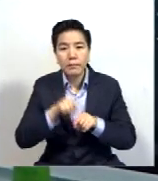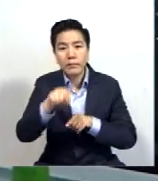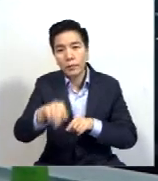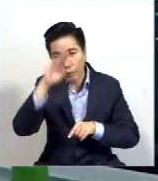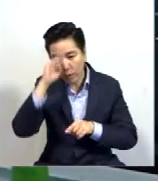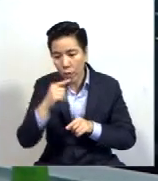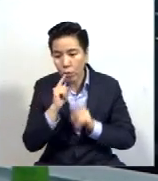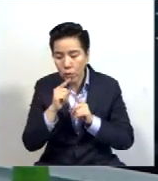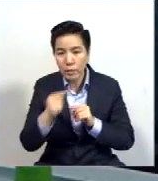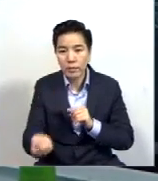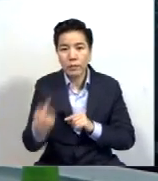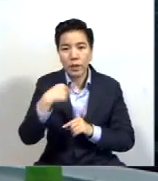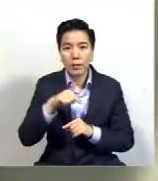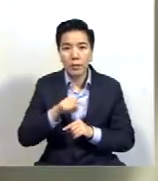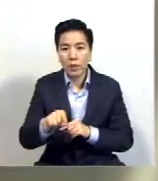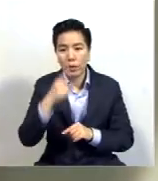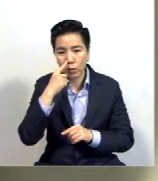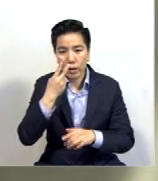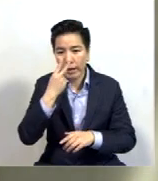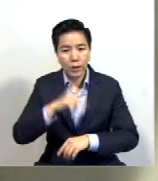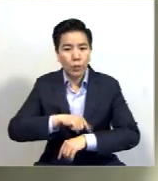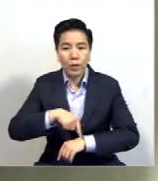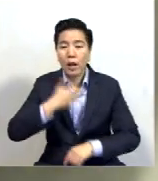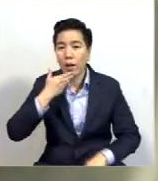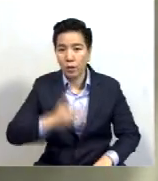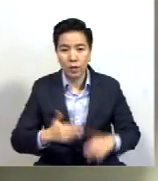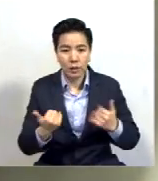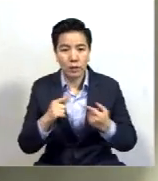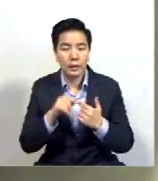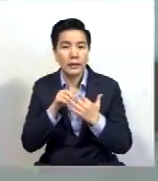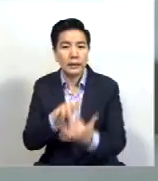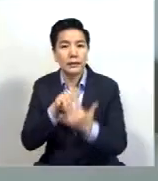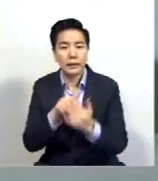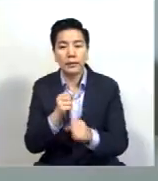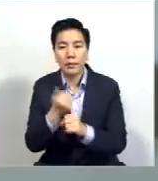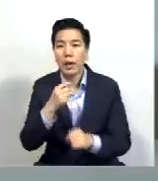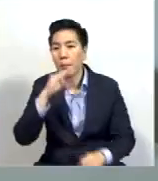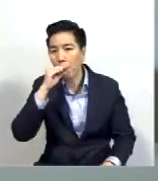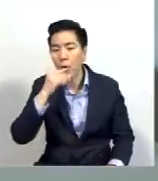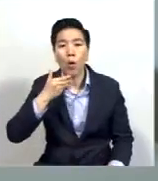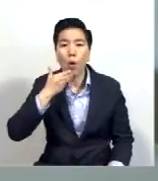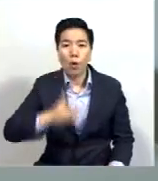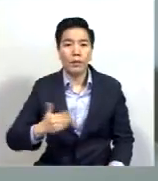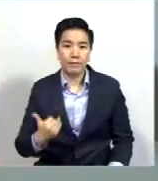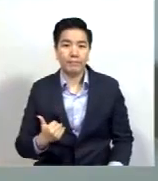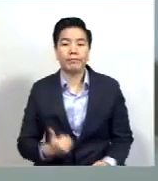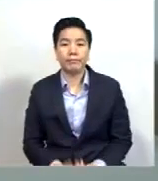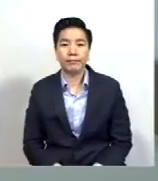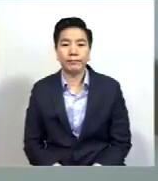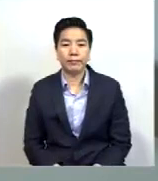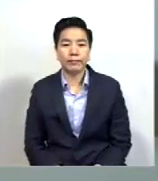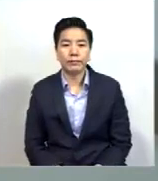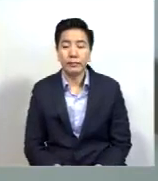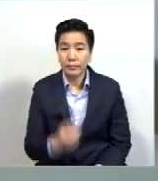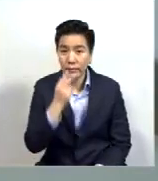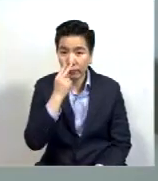งเราจะเห็นผู้ป่วยตลอดเวลานะครับและจะสื่อสารกันได้ด้วยภาษาพูดตลอดเวลานะครับจะเห็นว่